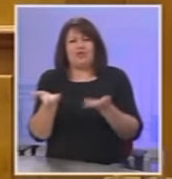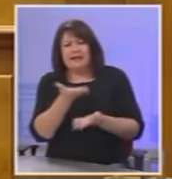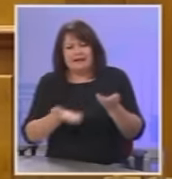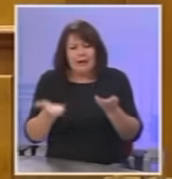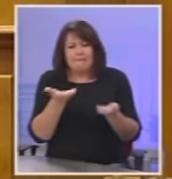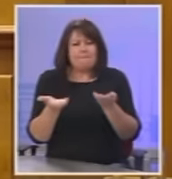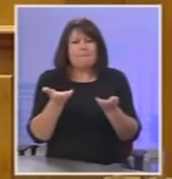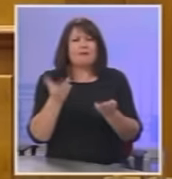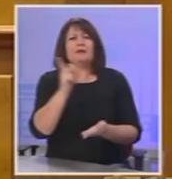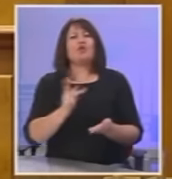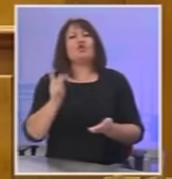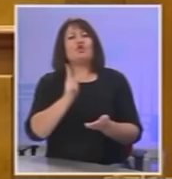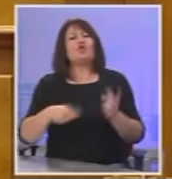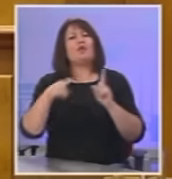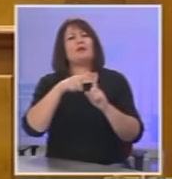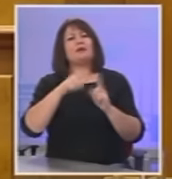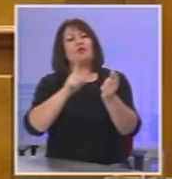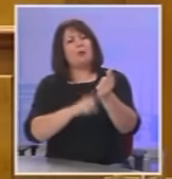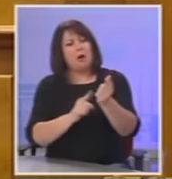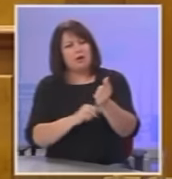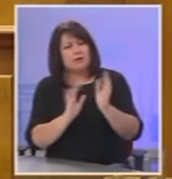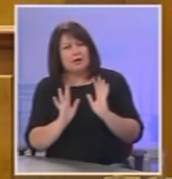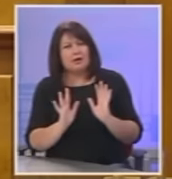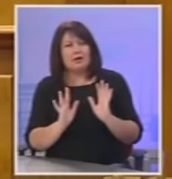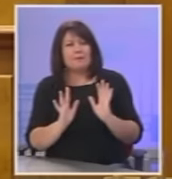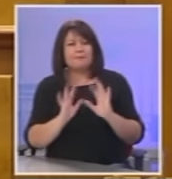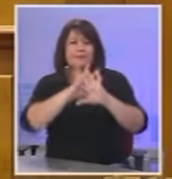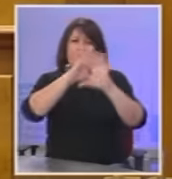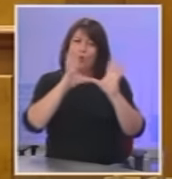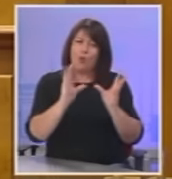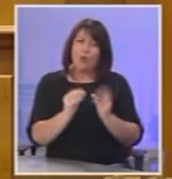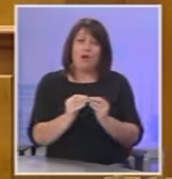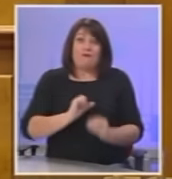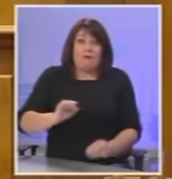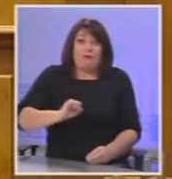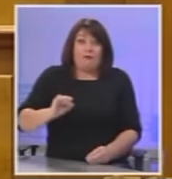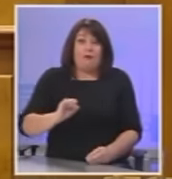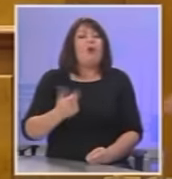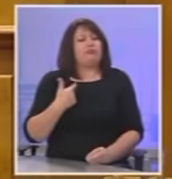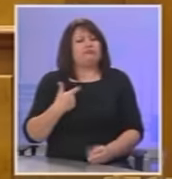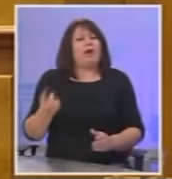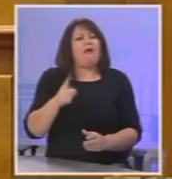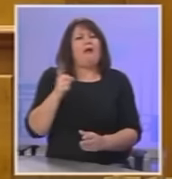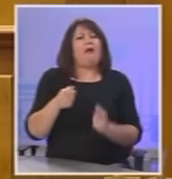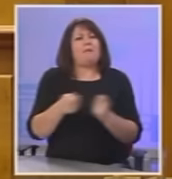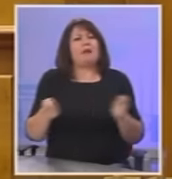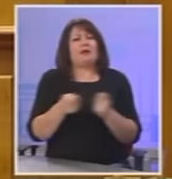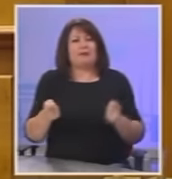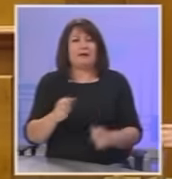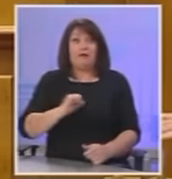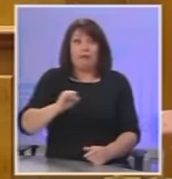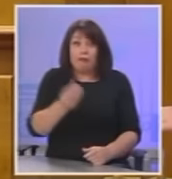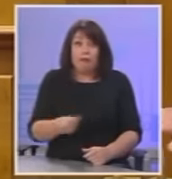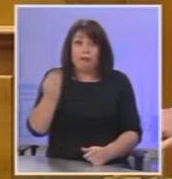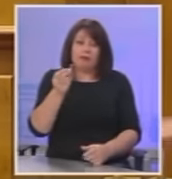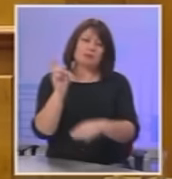με κοινωνικό, με θετικό πρόσημο, σχεδόν για όλα όσα φοβόταν. Και κάποια που φοβόταν περισσότερο, τα